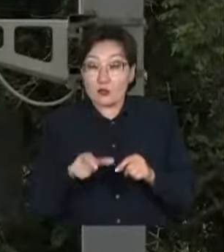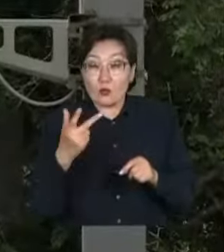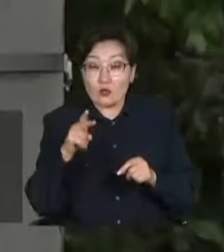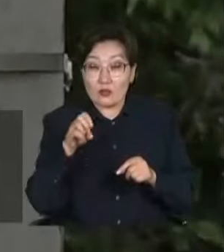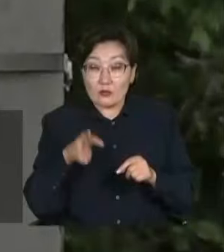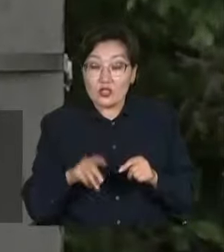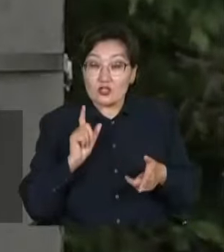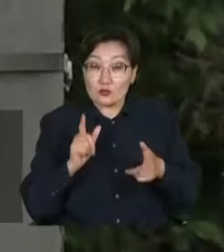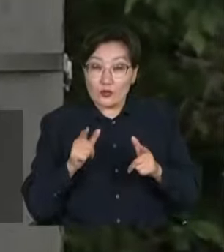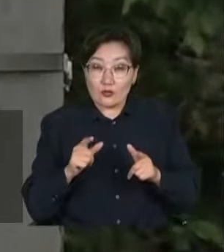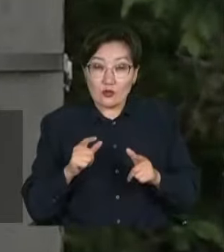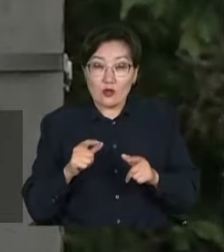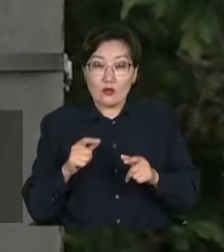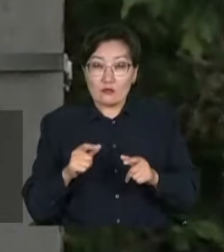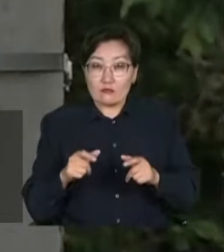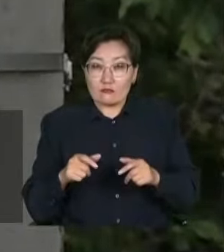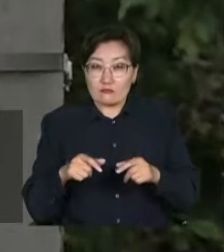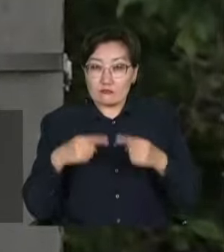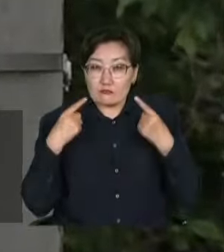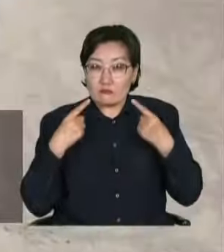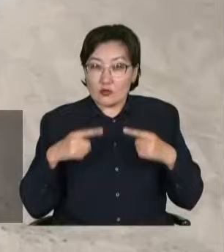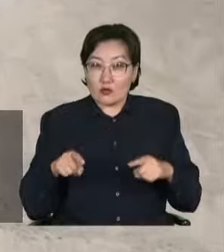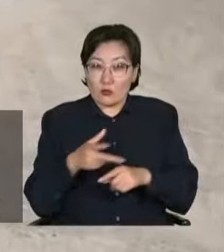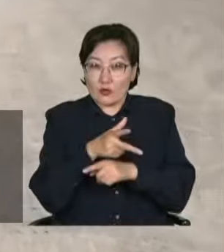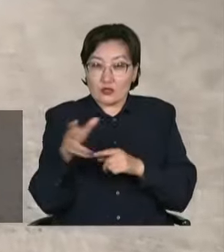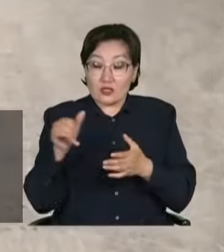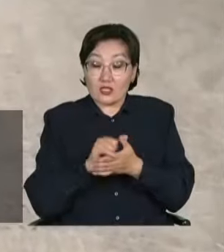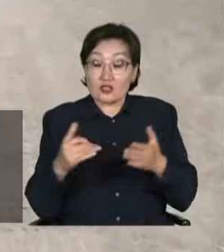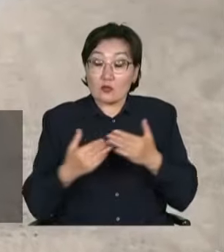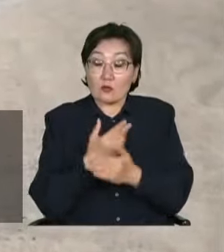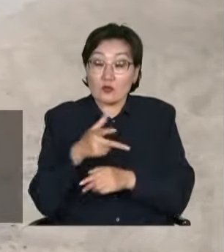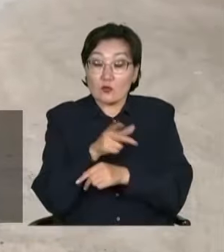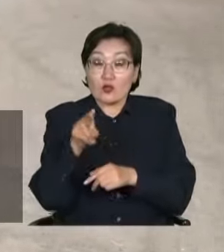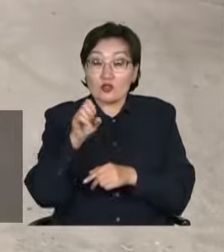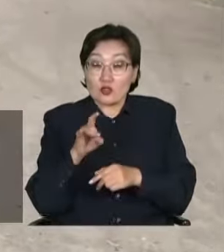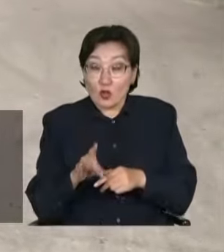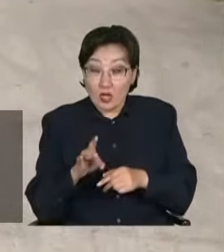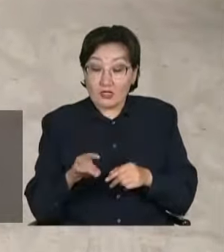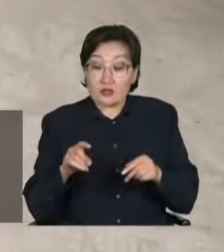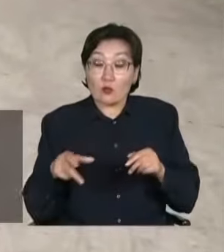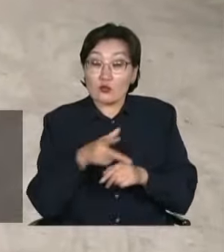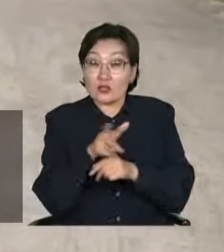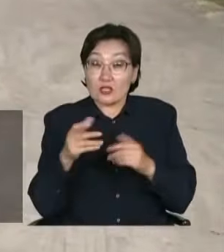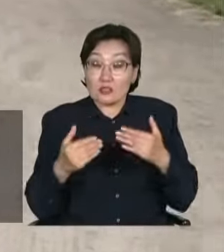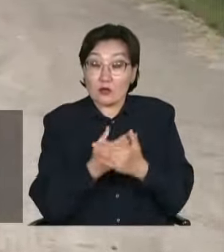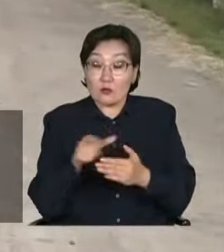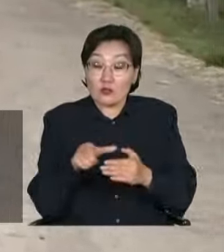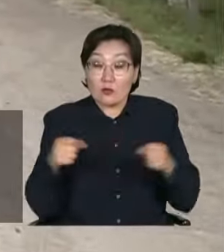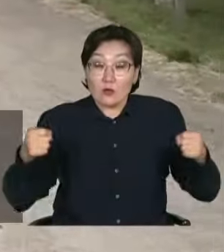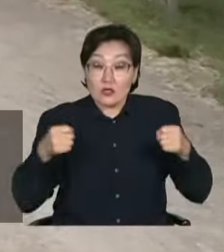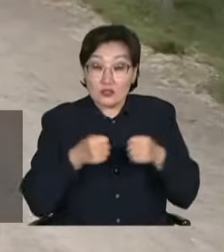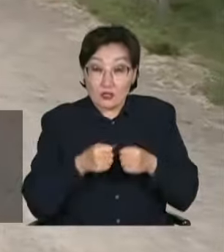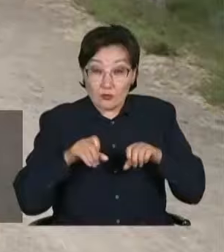шақырымына шынымен де көпке таңсық камера орнатылыпты. Жаңадан орнатылған сұңқар құрылғысы әзірге жол көлік апаты жиі болатын